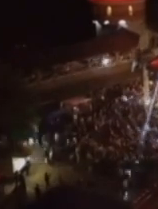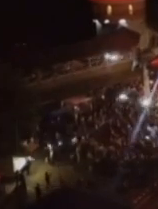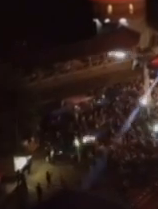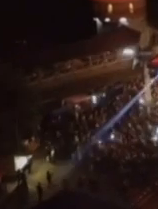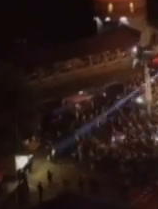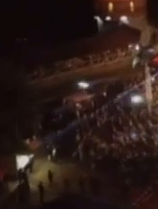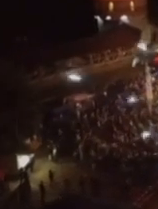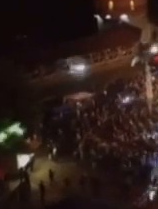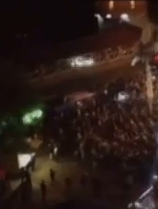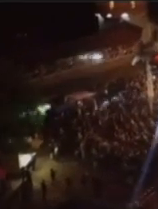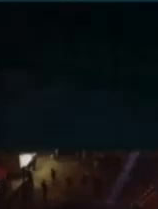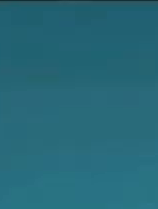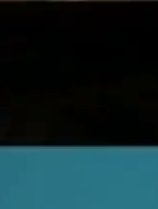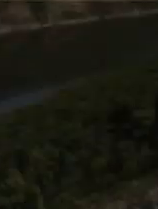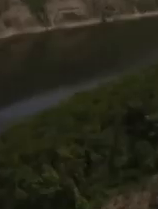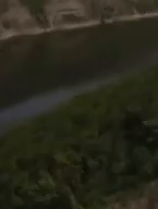Музика